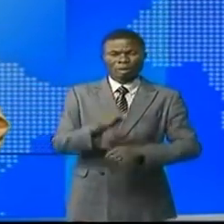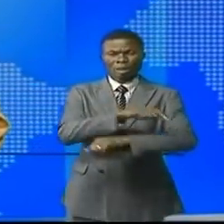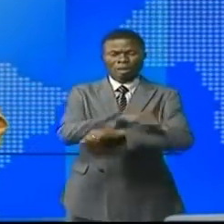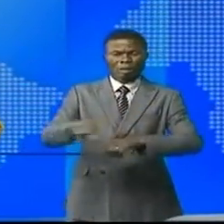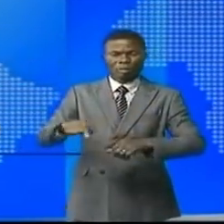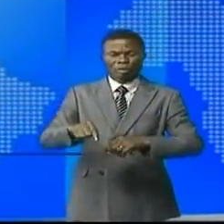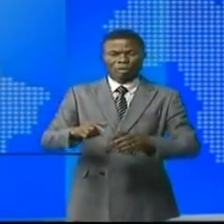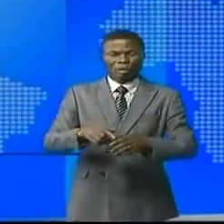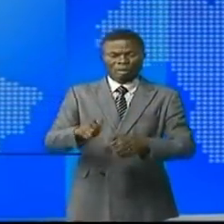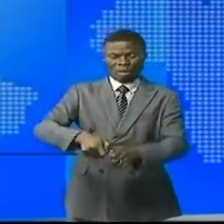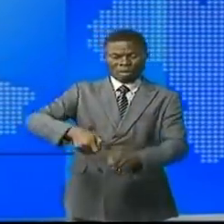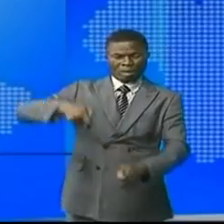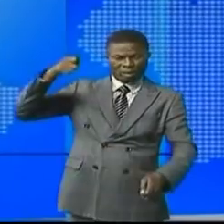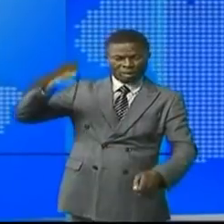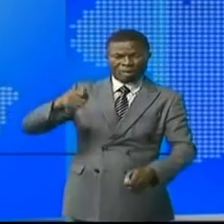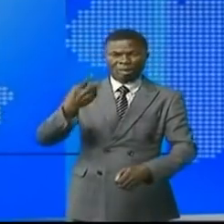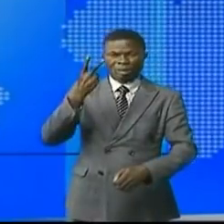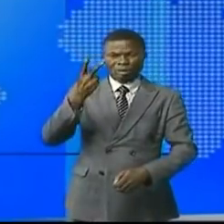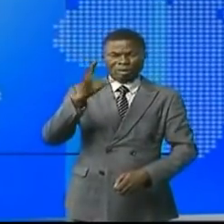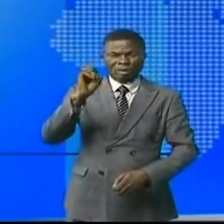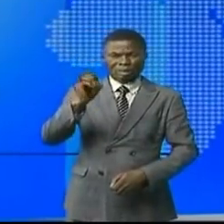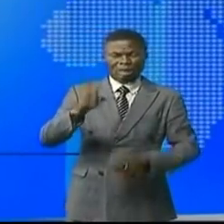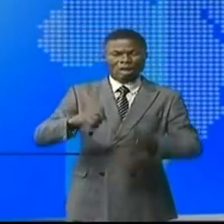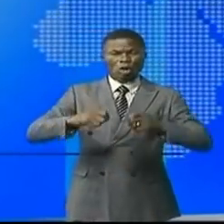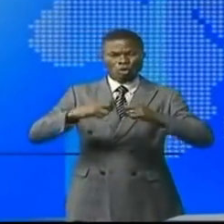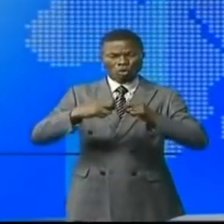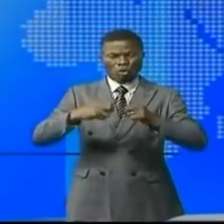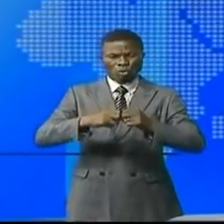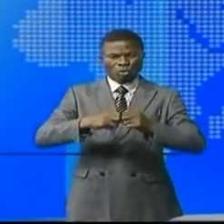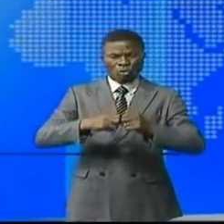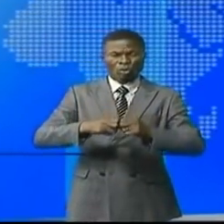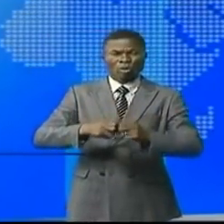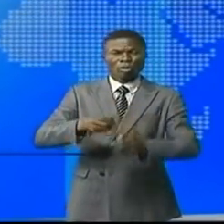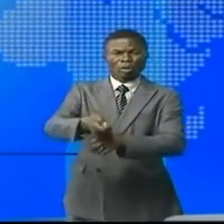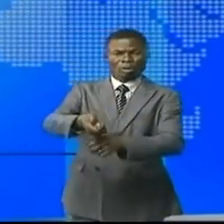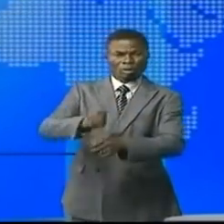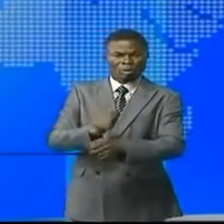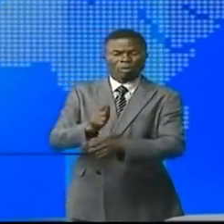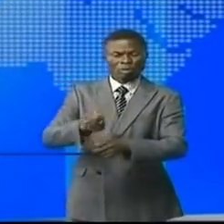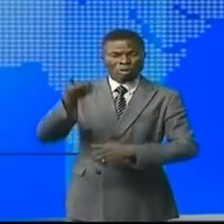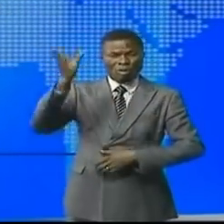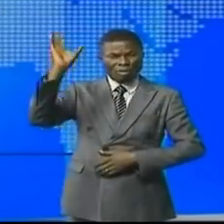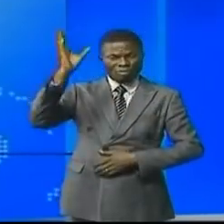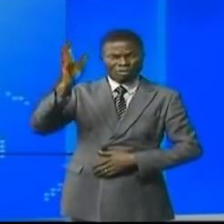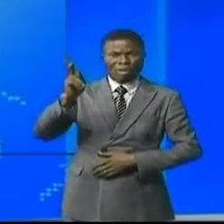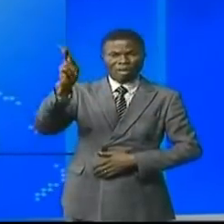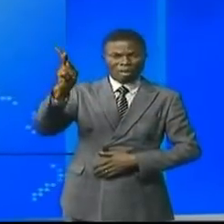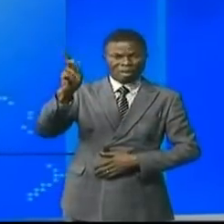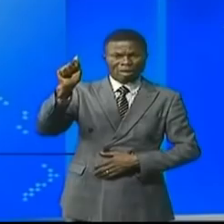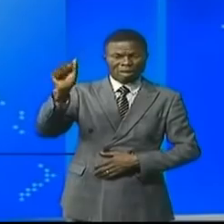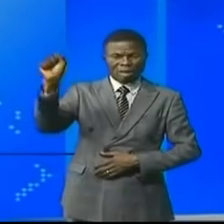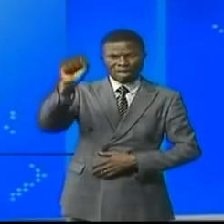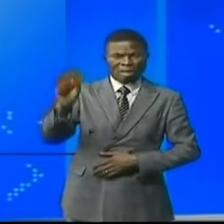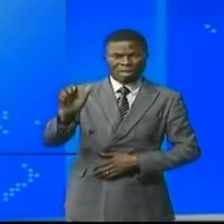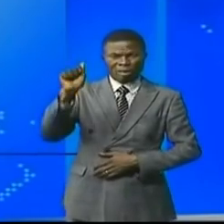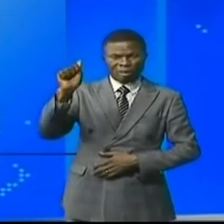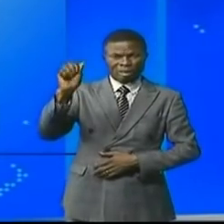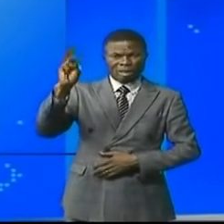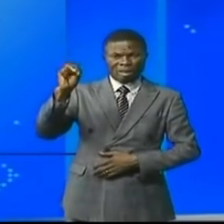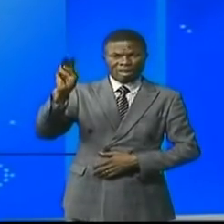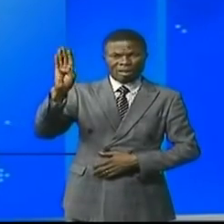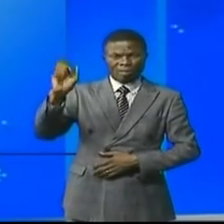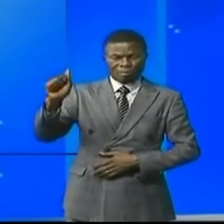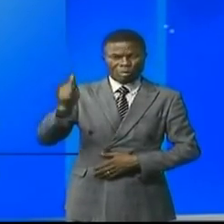250 kVA avant l'inauguration de la bonne fontaine au village Kasamba, à 15 km de la ville de Lubumbashi, ce